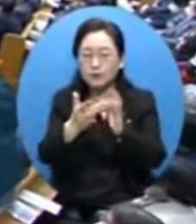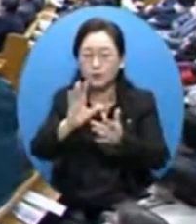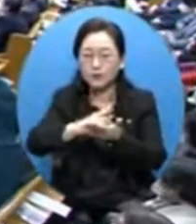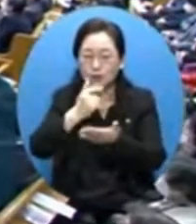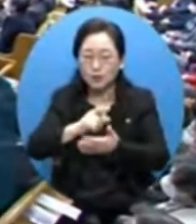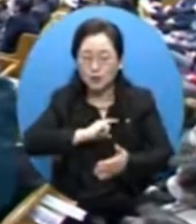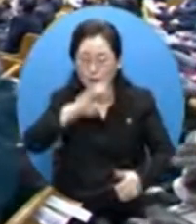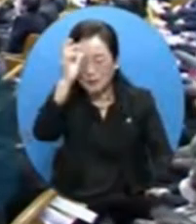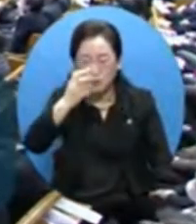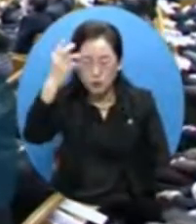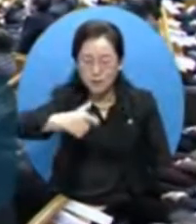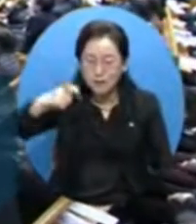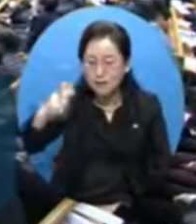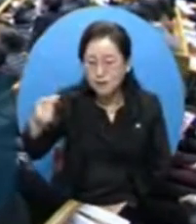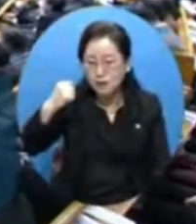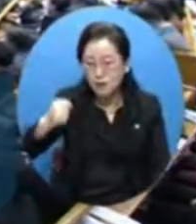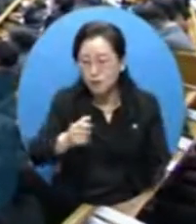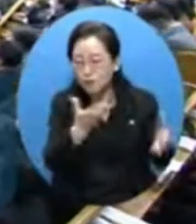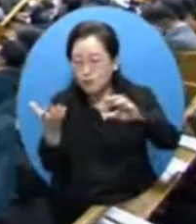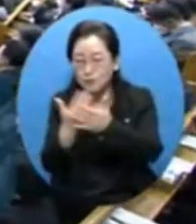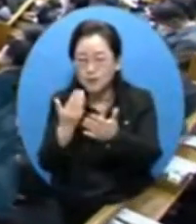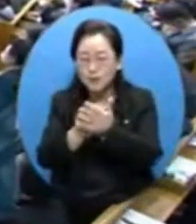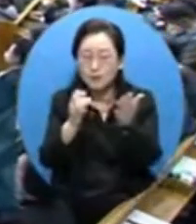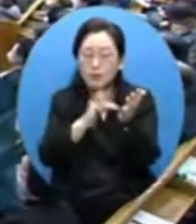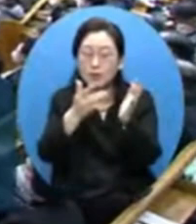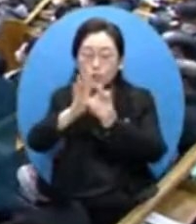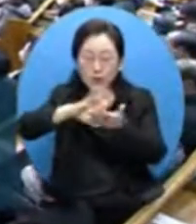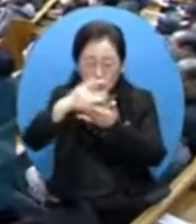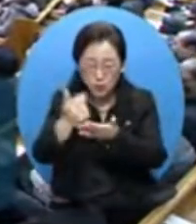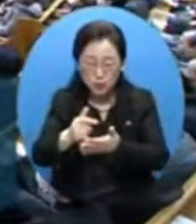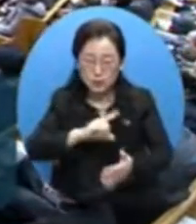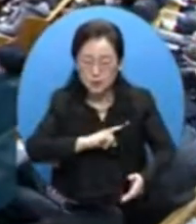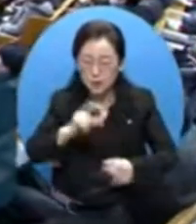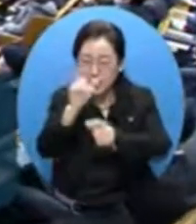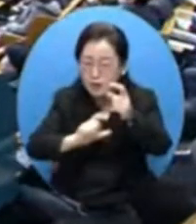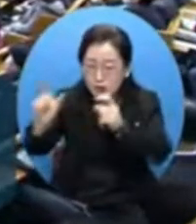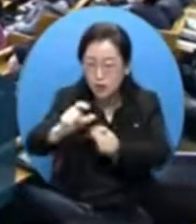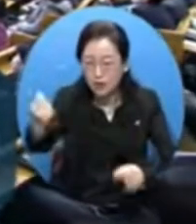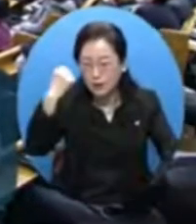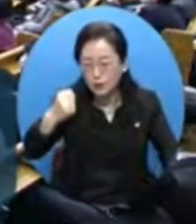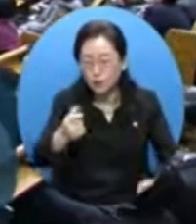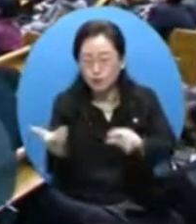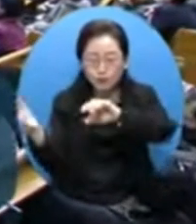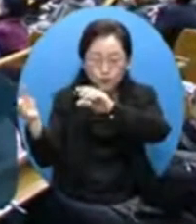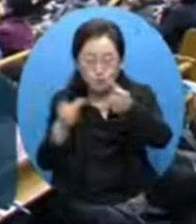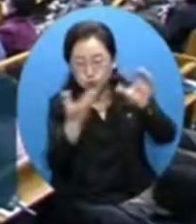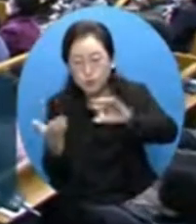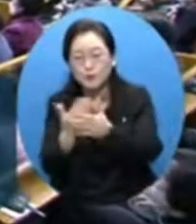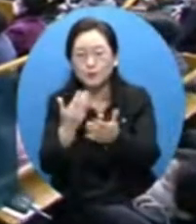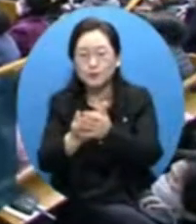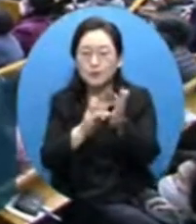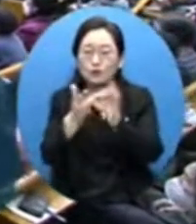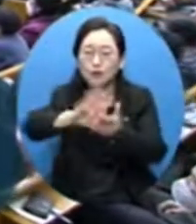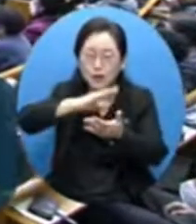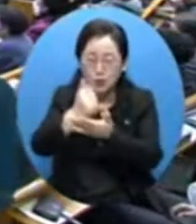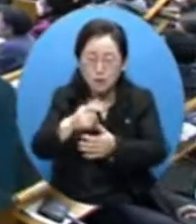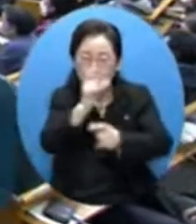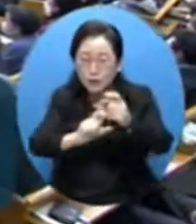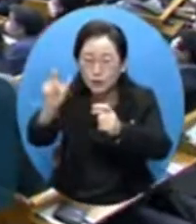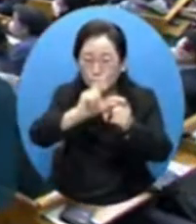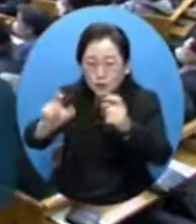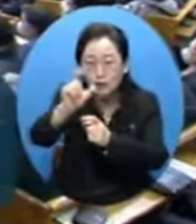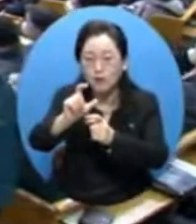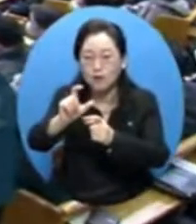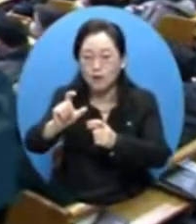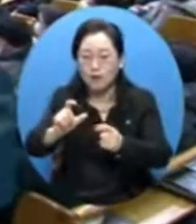성령을 강력하게 부으소서. 예수 그리스도의 이름으로 성령을 더 강력하게 부으소서. 예수 그리스도의 이름으로 성령을 훨씬 더